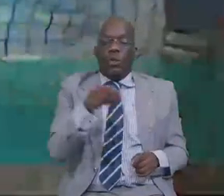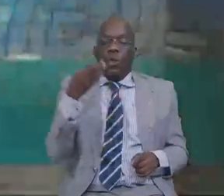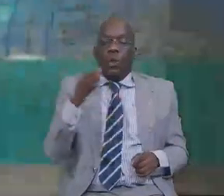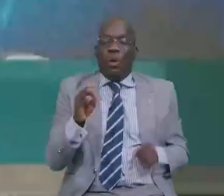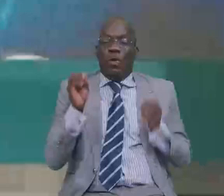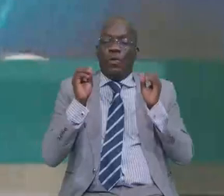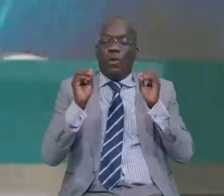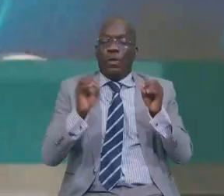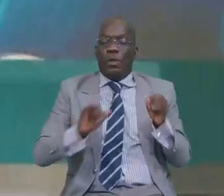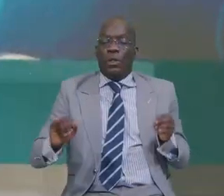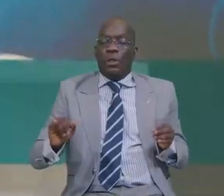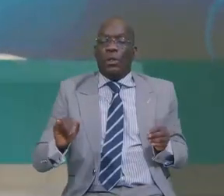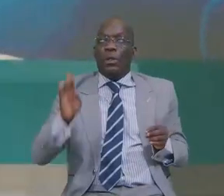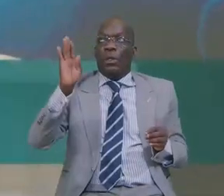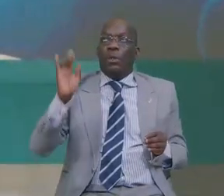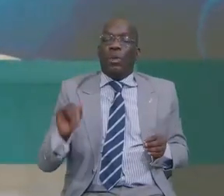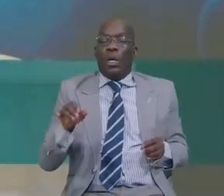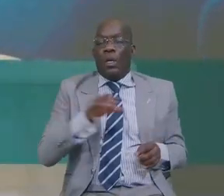Christ.